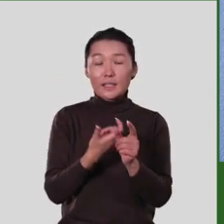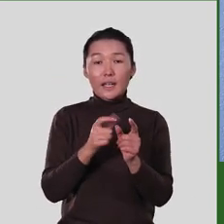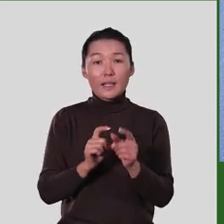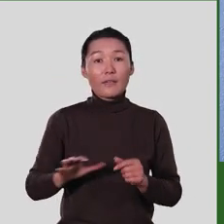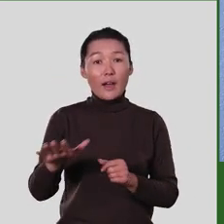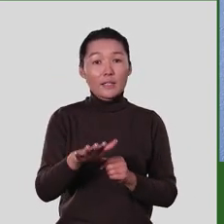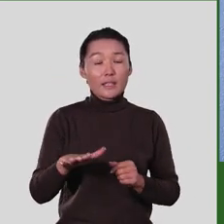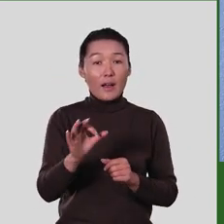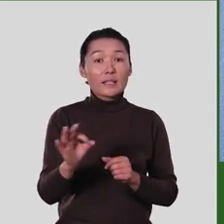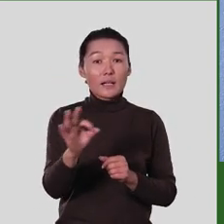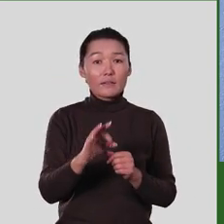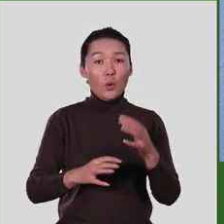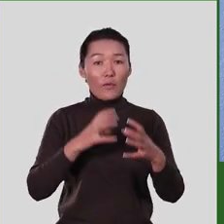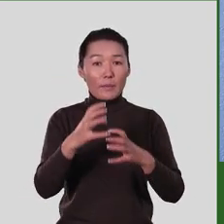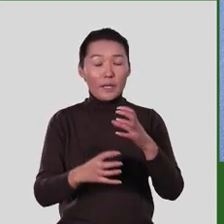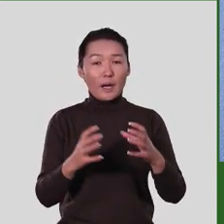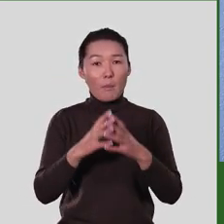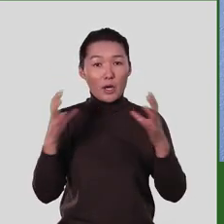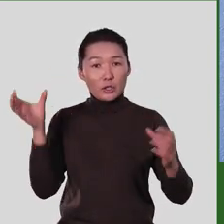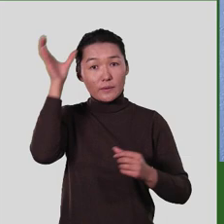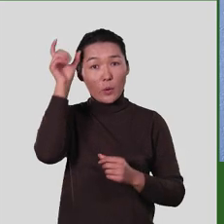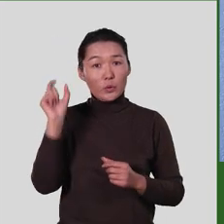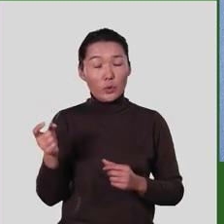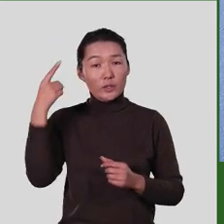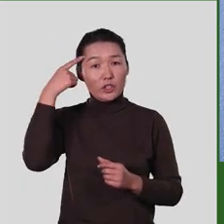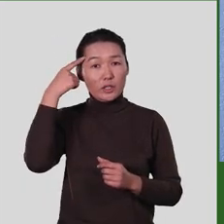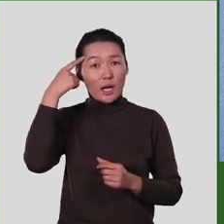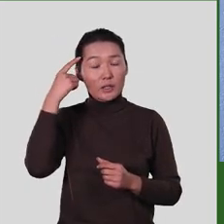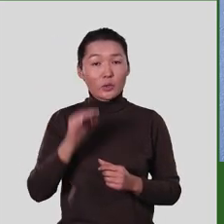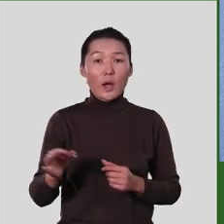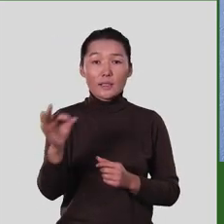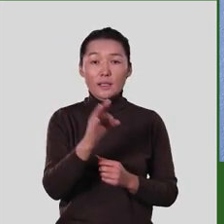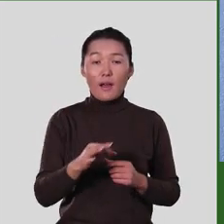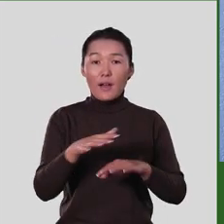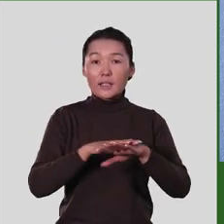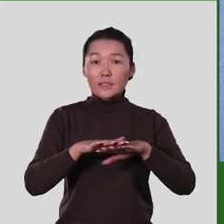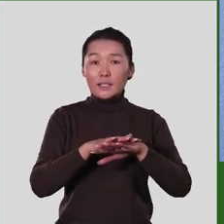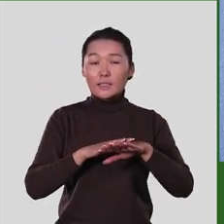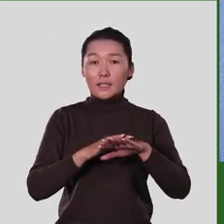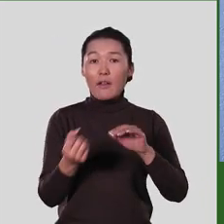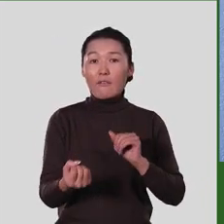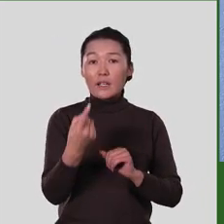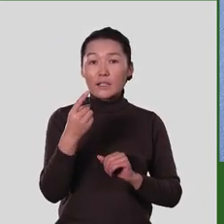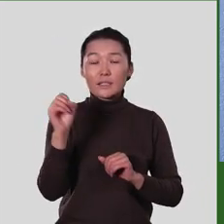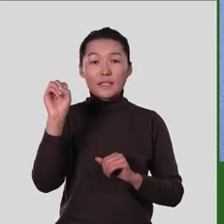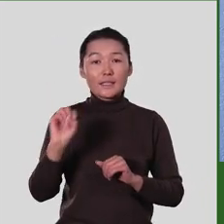мира. Большинство ученых считает, что острова заселили выходцы из Азии.